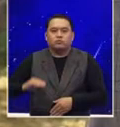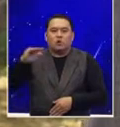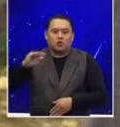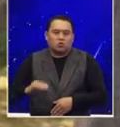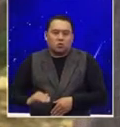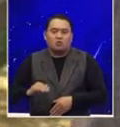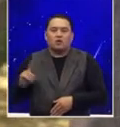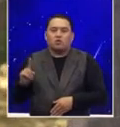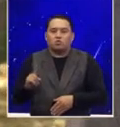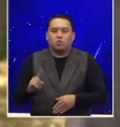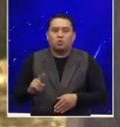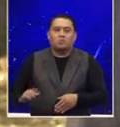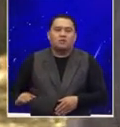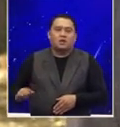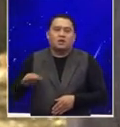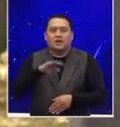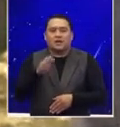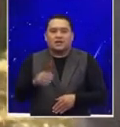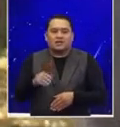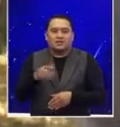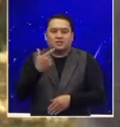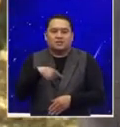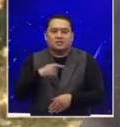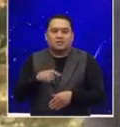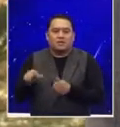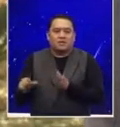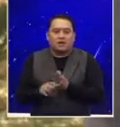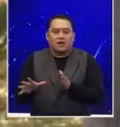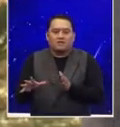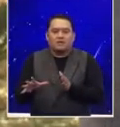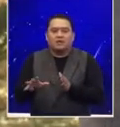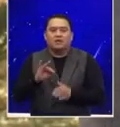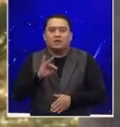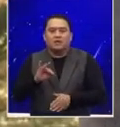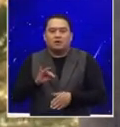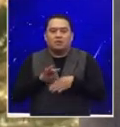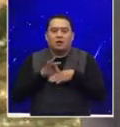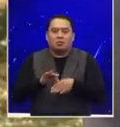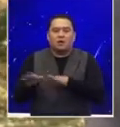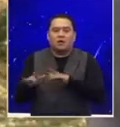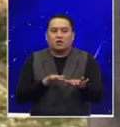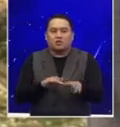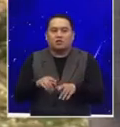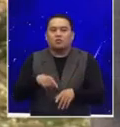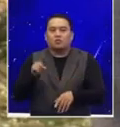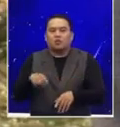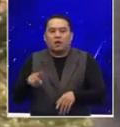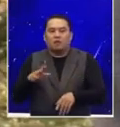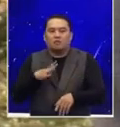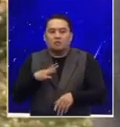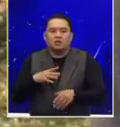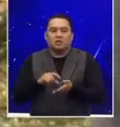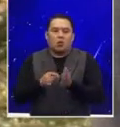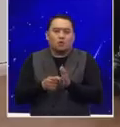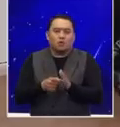который позволяет подниматься по лестнице электрической, самодвижущейся, прямо с коляской, и проходить процедуры не в номерах, как раньше было, а там, где